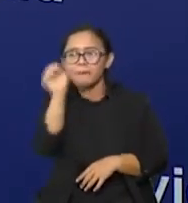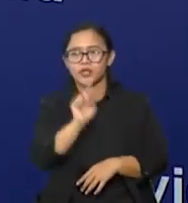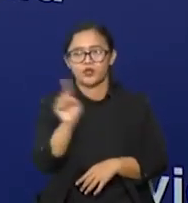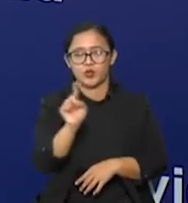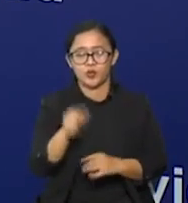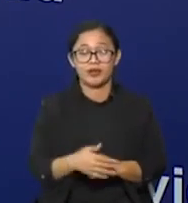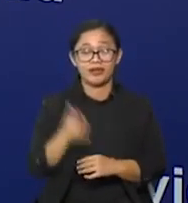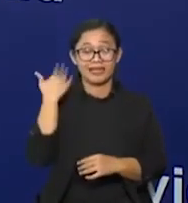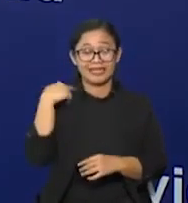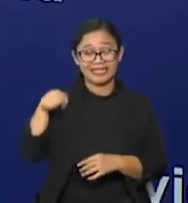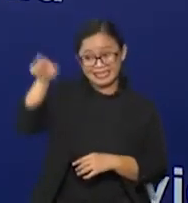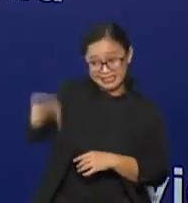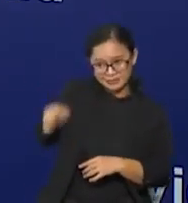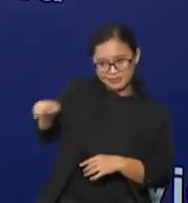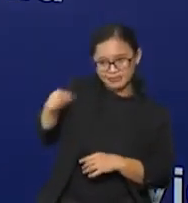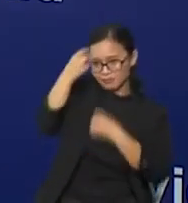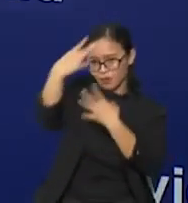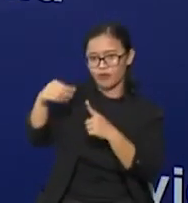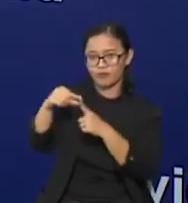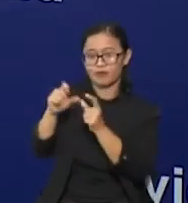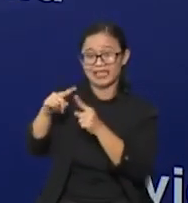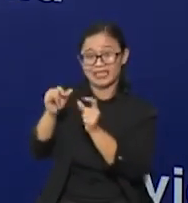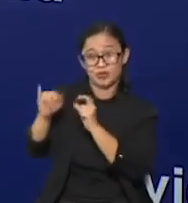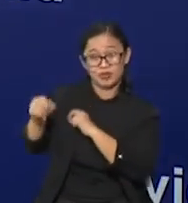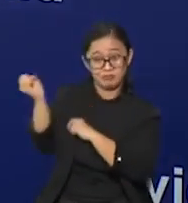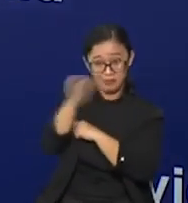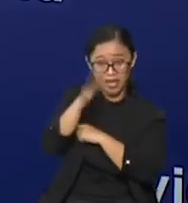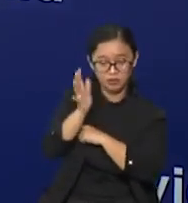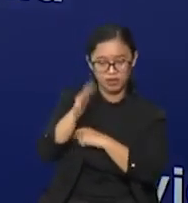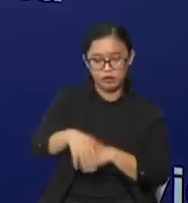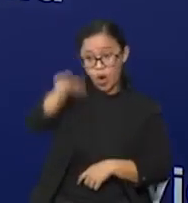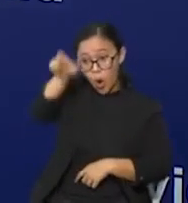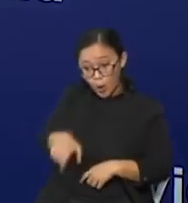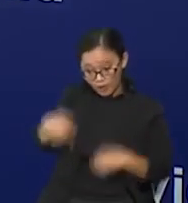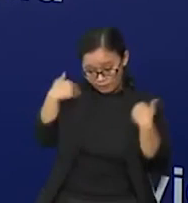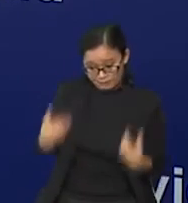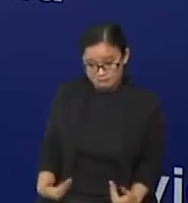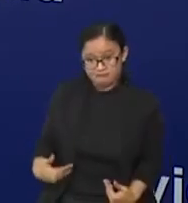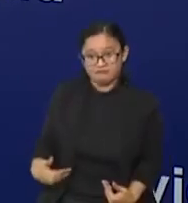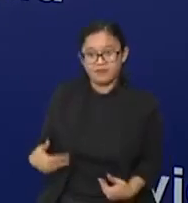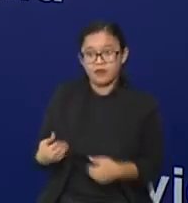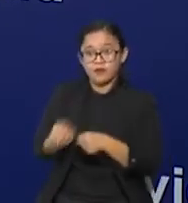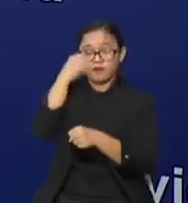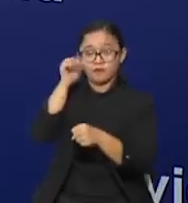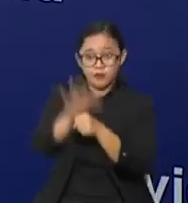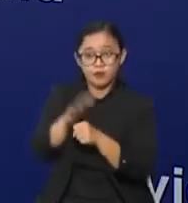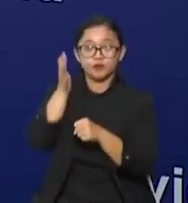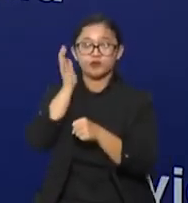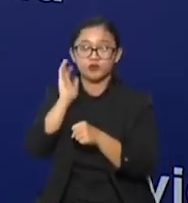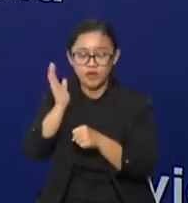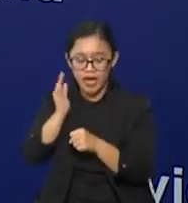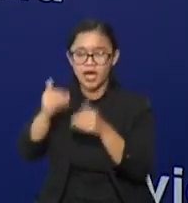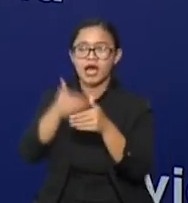kalau tadi sudah dijelaskan oleh Pratiwi bahwa seseorang bisa saja terpapar oleh virus dan akhirnya individu